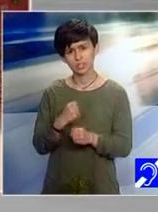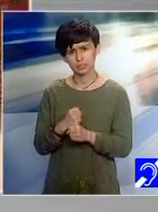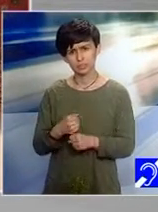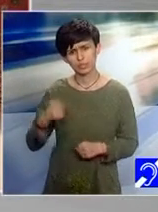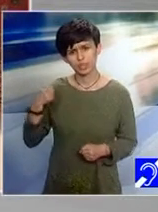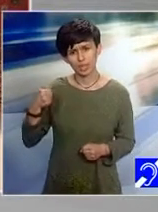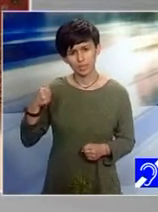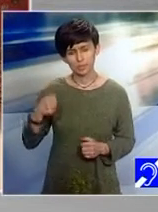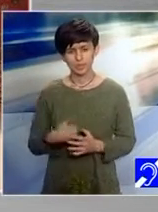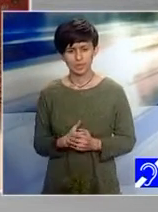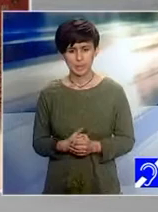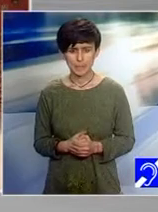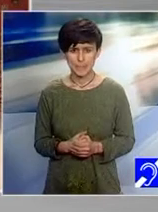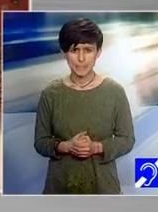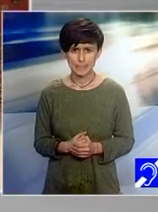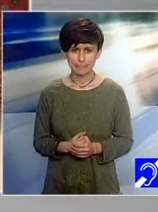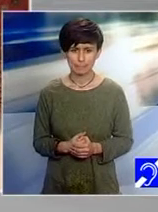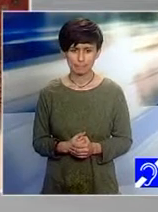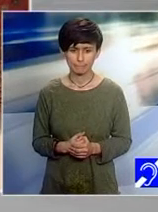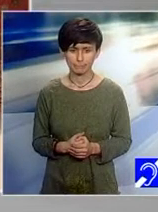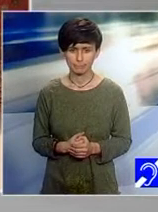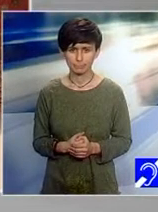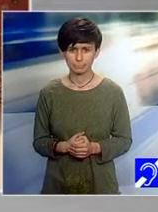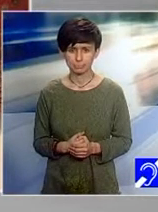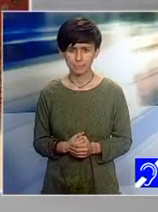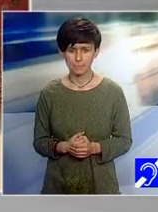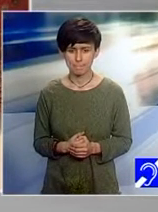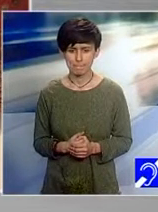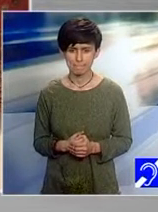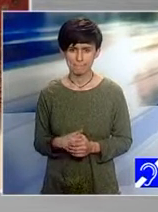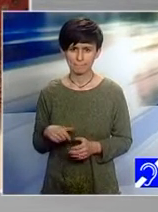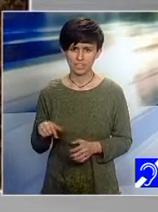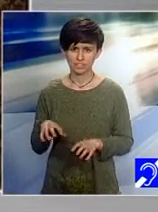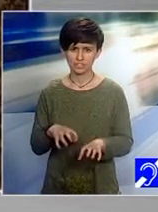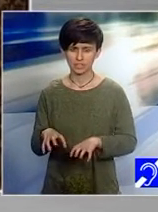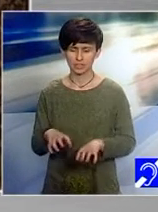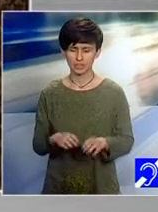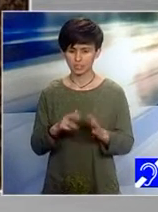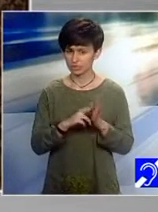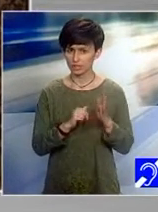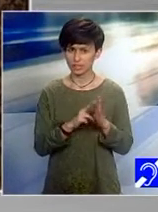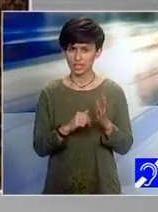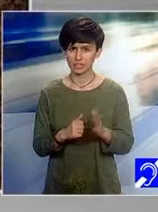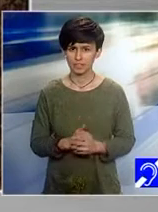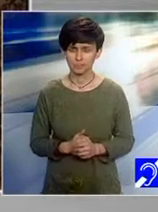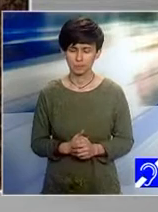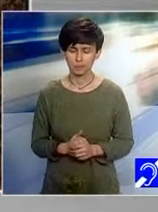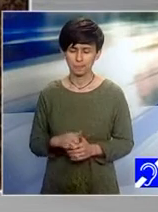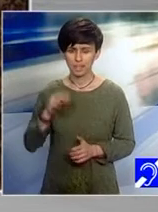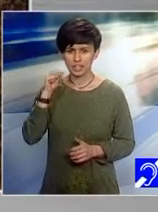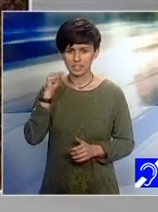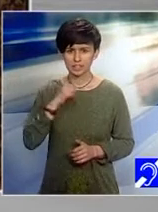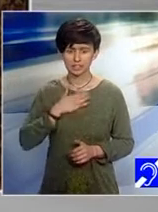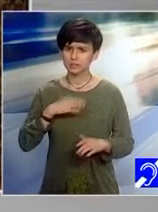armenilor țesătorii de covare care au fost în Gherla. Tatăl meu a refugiat